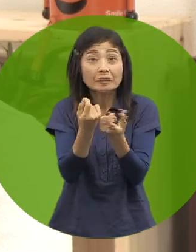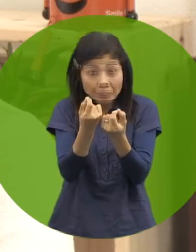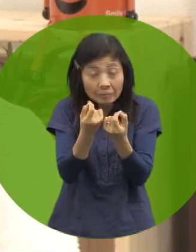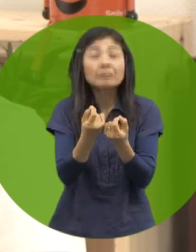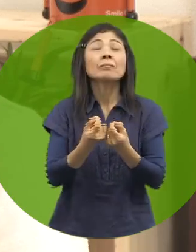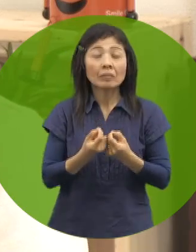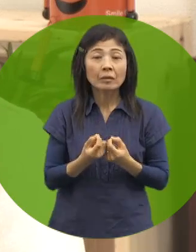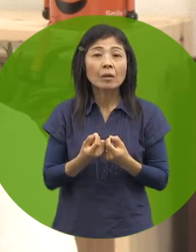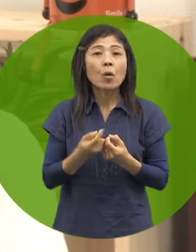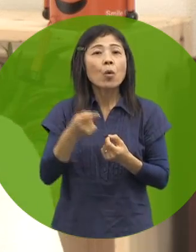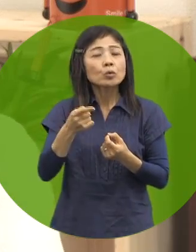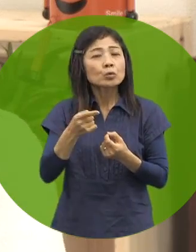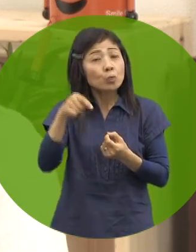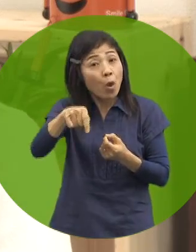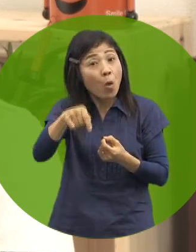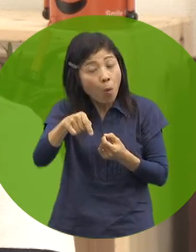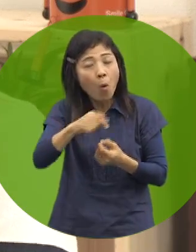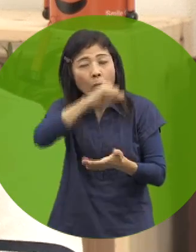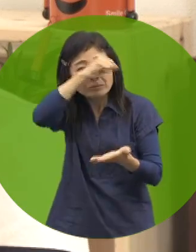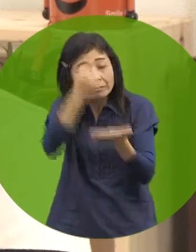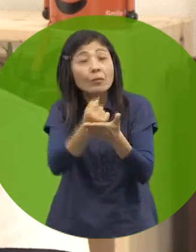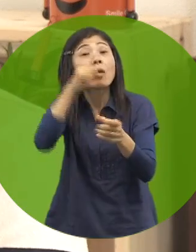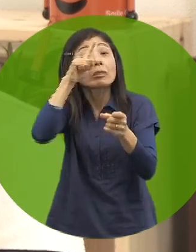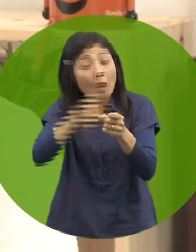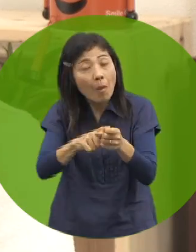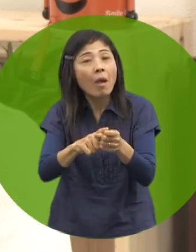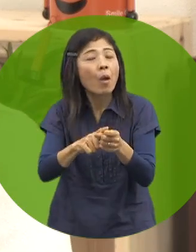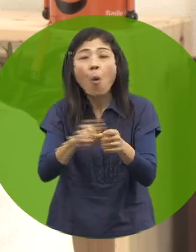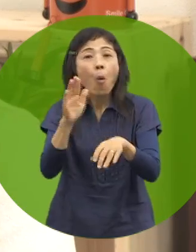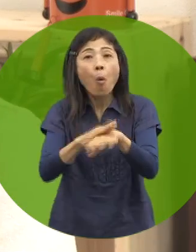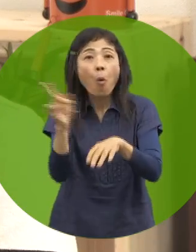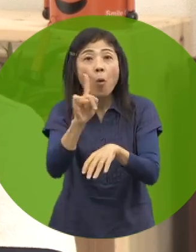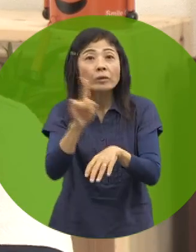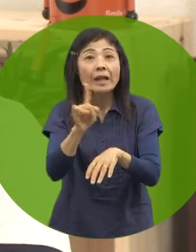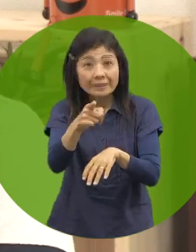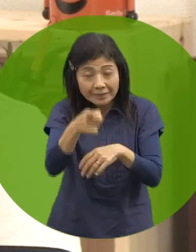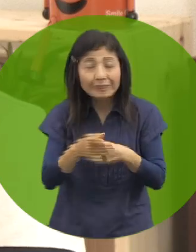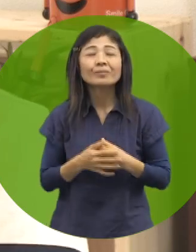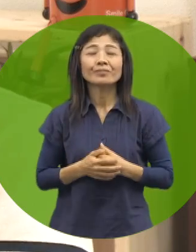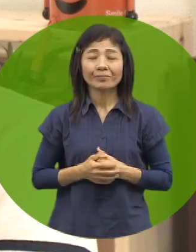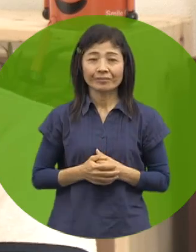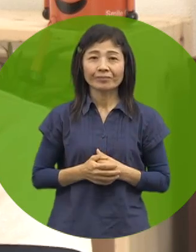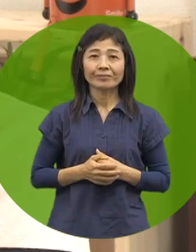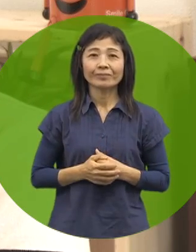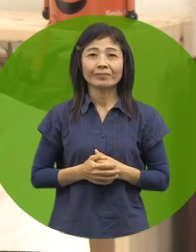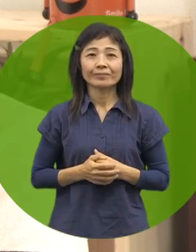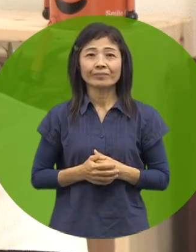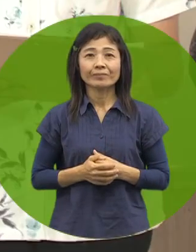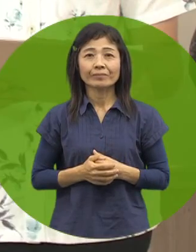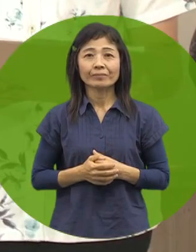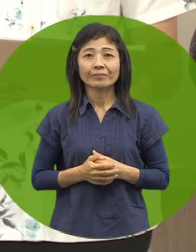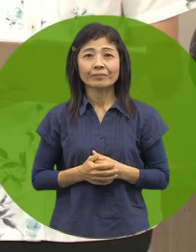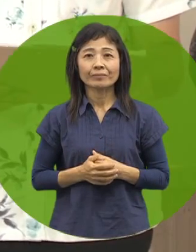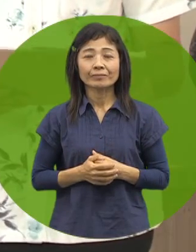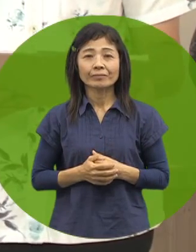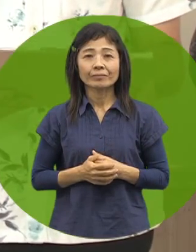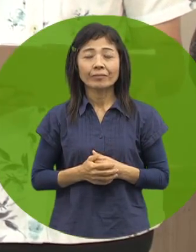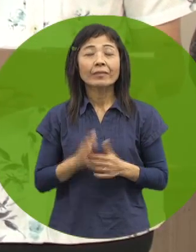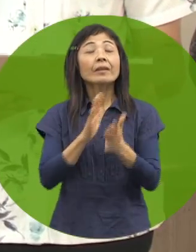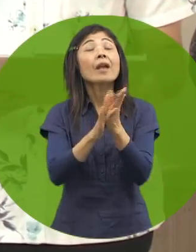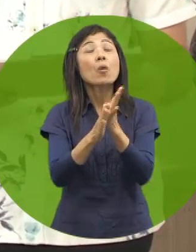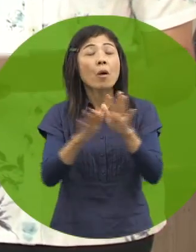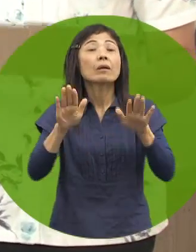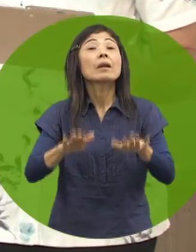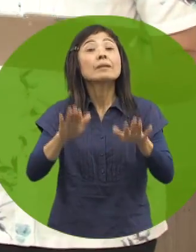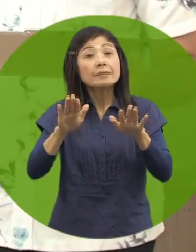ですが、そうしたビジョンの実現に向けて実際にどのような取り組みが行われているんですか？ はい、県では